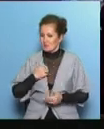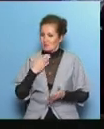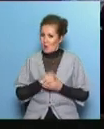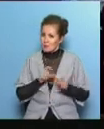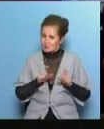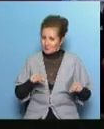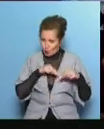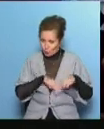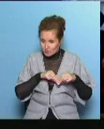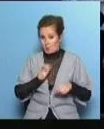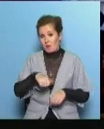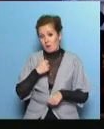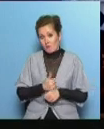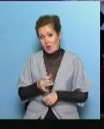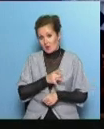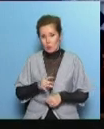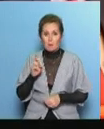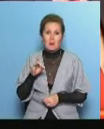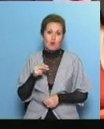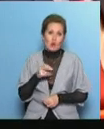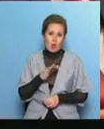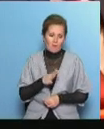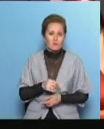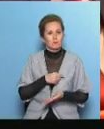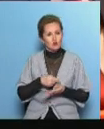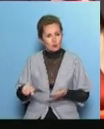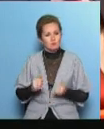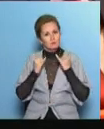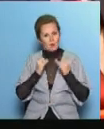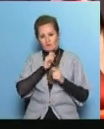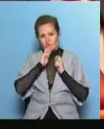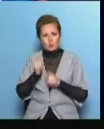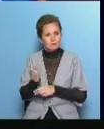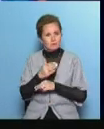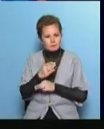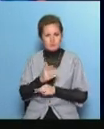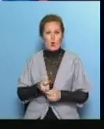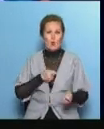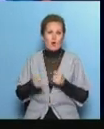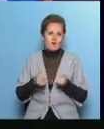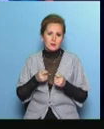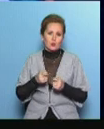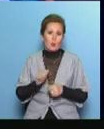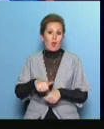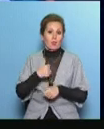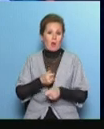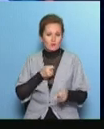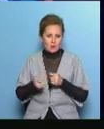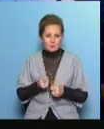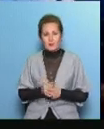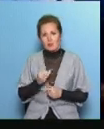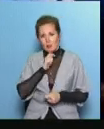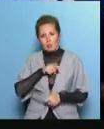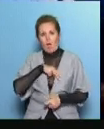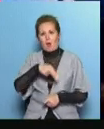сотрудниками. Глава региона Александр Бричалов вручил знак «Почетный строитель Удмуртии» руководителю главка Вадиму Вугулярному и наградил